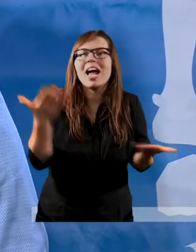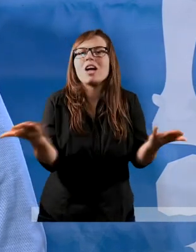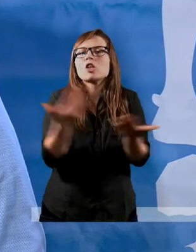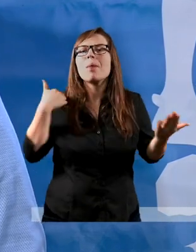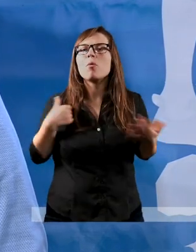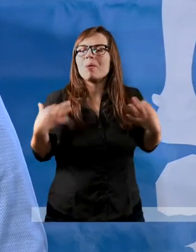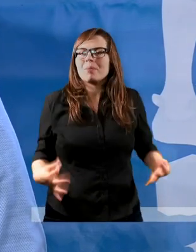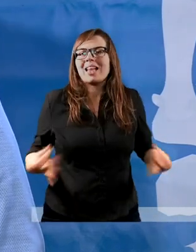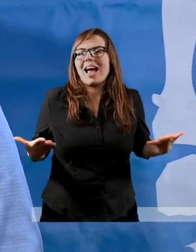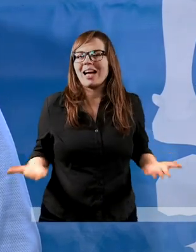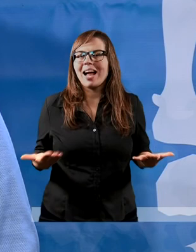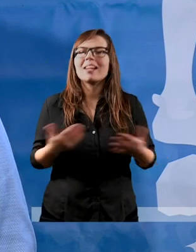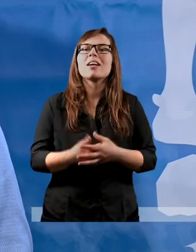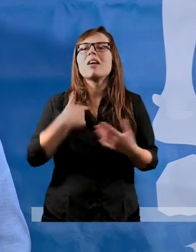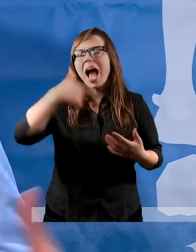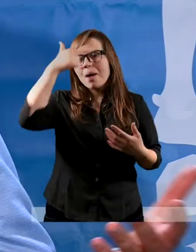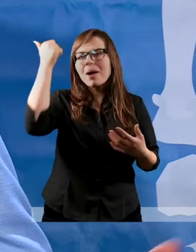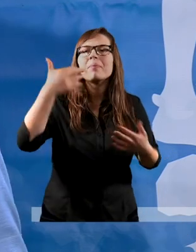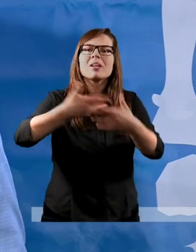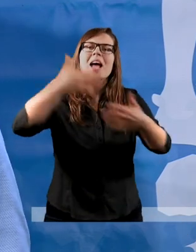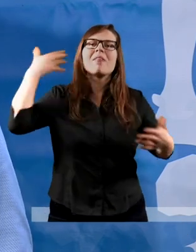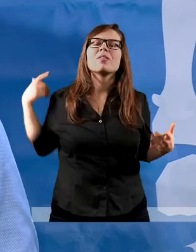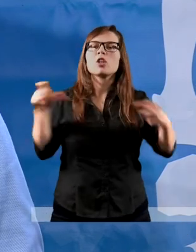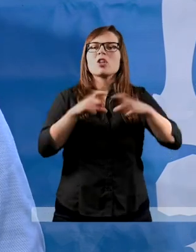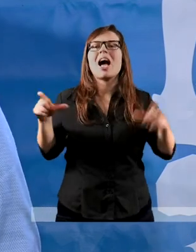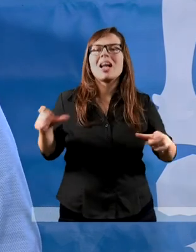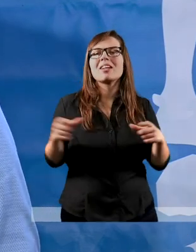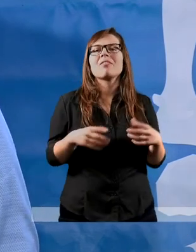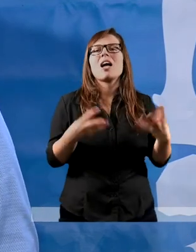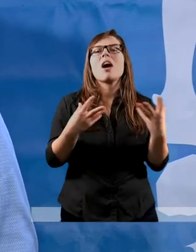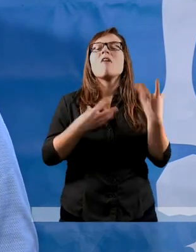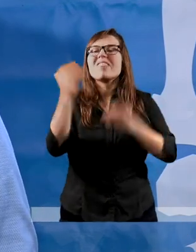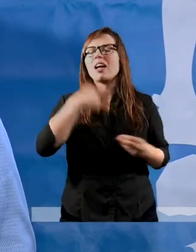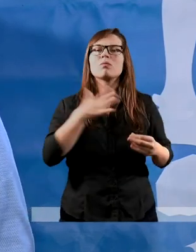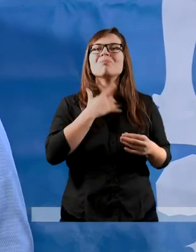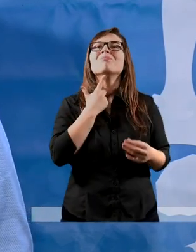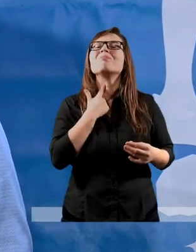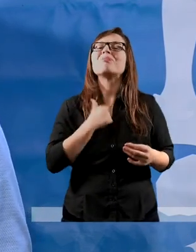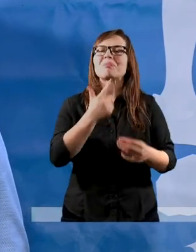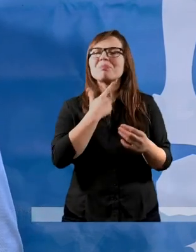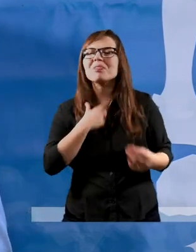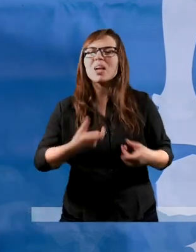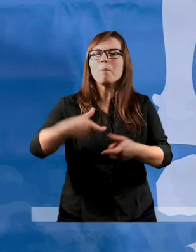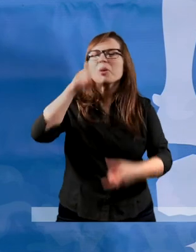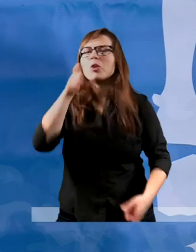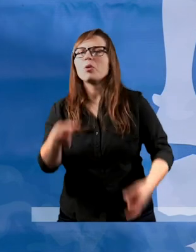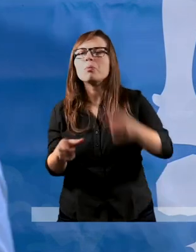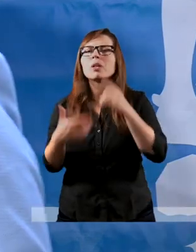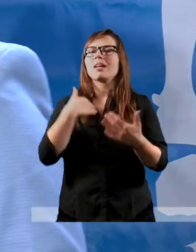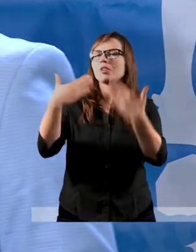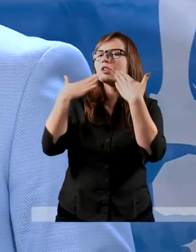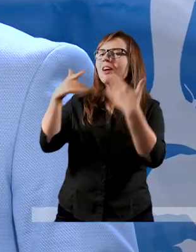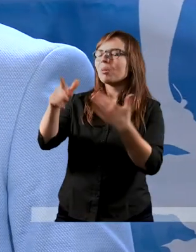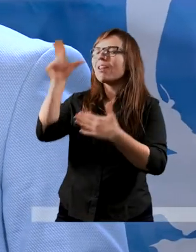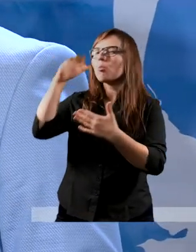bo pamiętam, jeszcze za tamtych młodzieńczych czasów miałem wielki pociąg do alkoholu, także za to również dziękuję